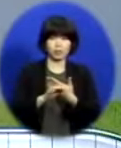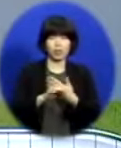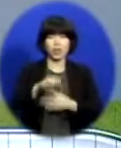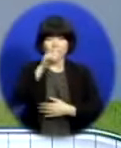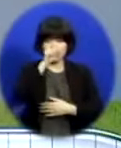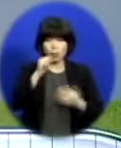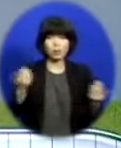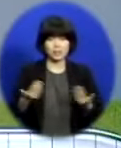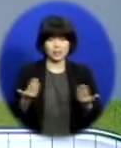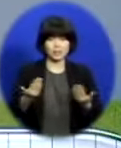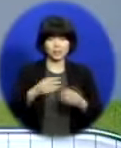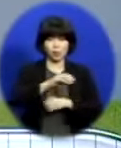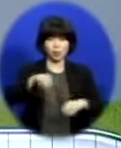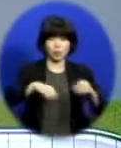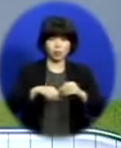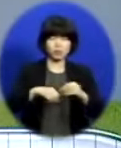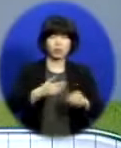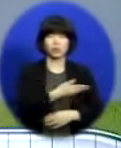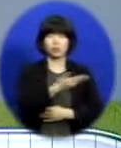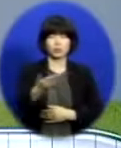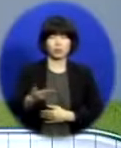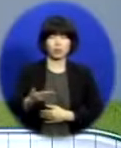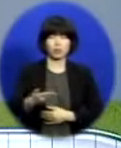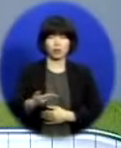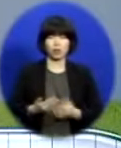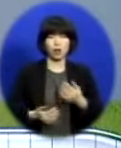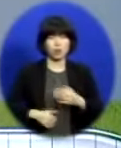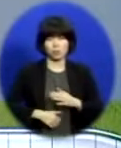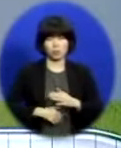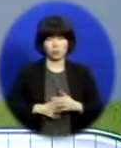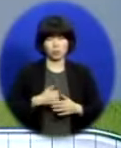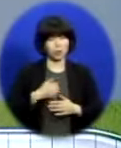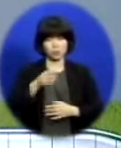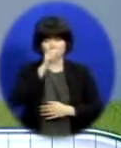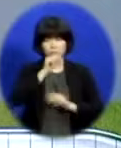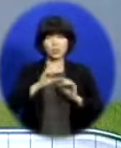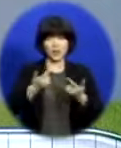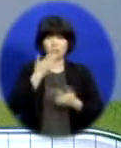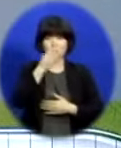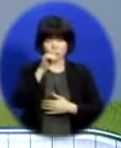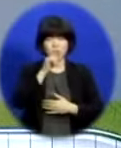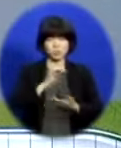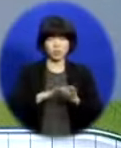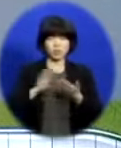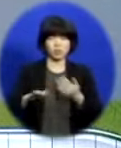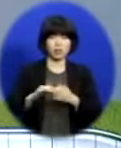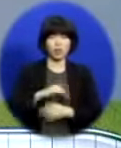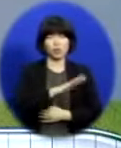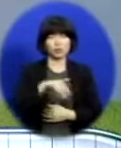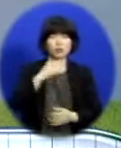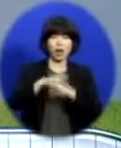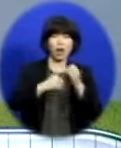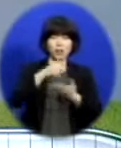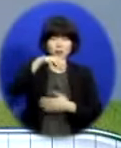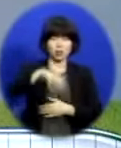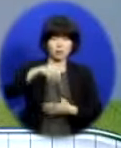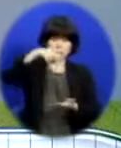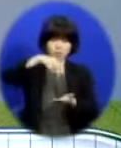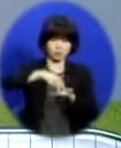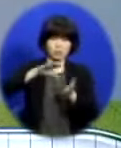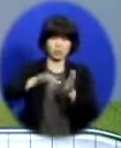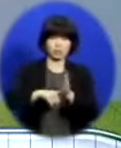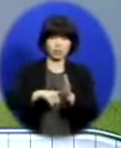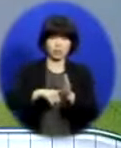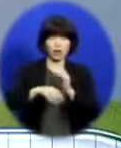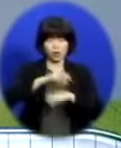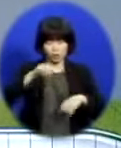좋은 일은 오히려 여러분에게 화가 될 수가 있습니다 우리가 하나님 앞에 섰을 때 차라리